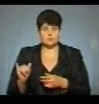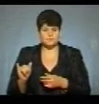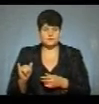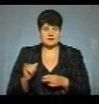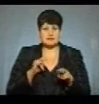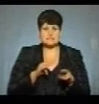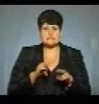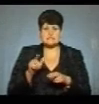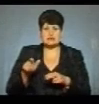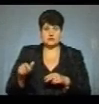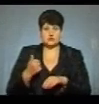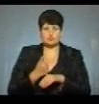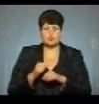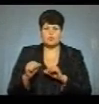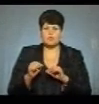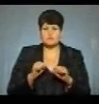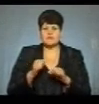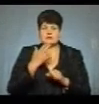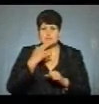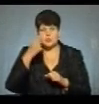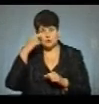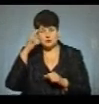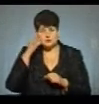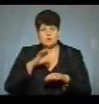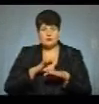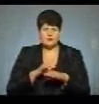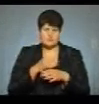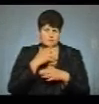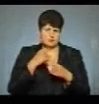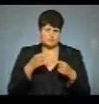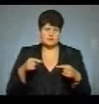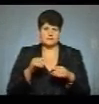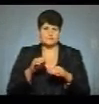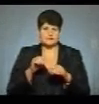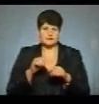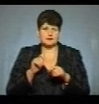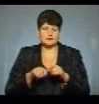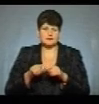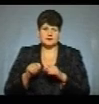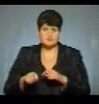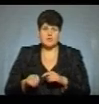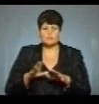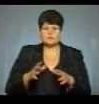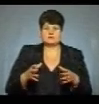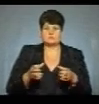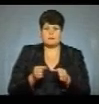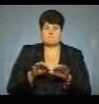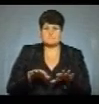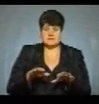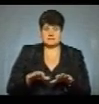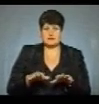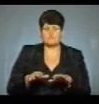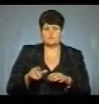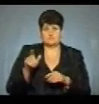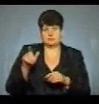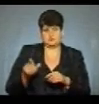слідчі Головного управління Національної поліції проводили ряд слідчих дій, було затримано місцевого мешканця, раніше